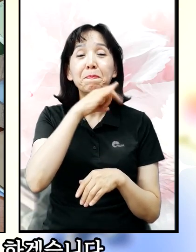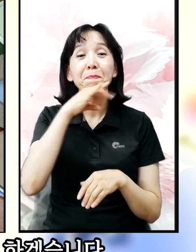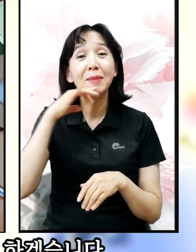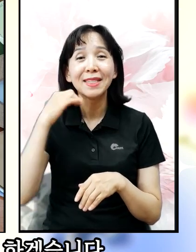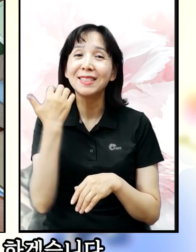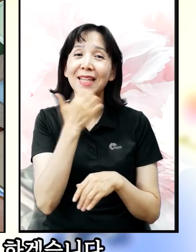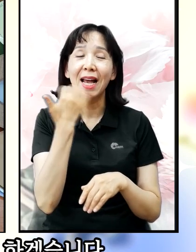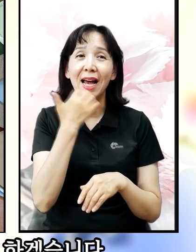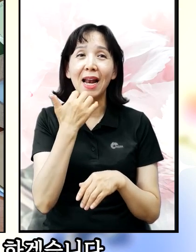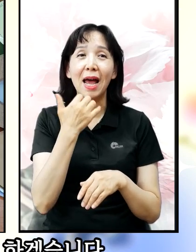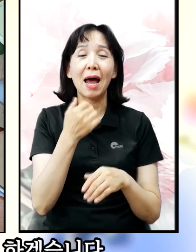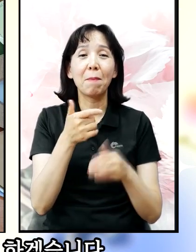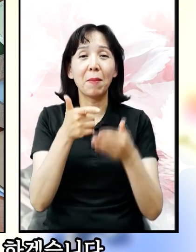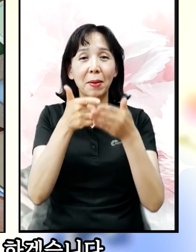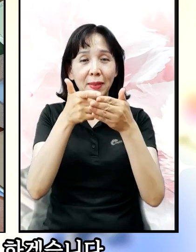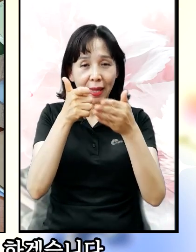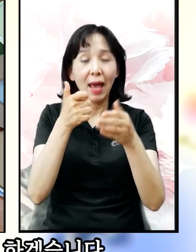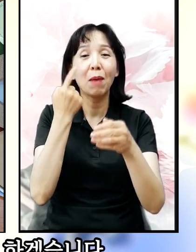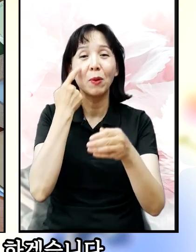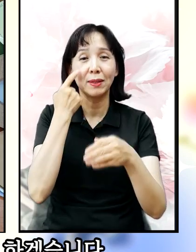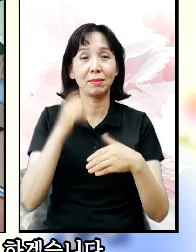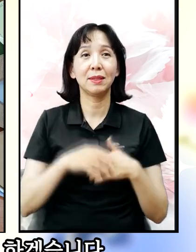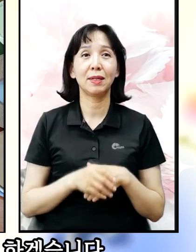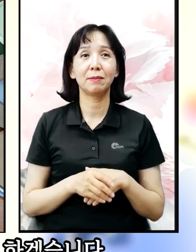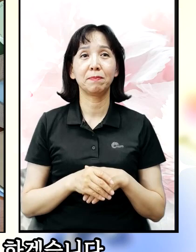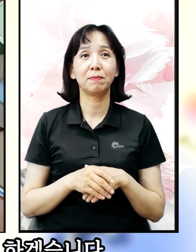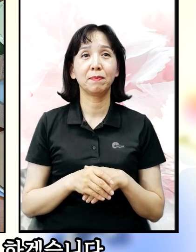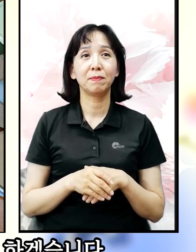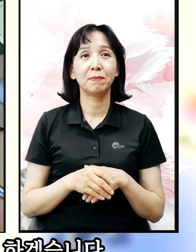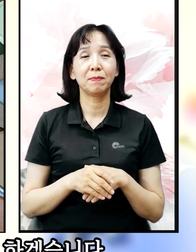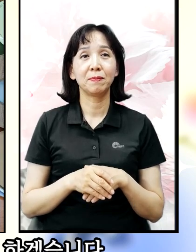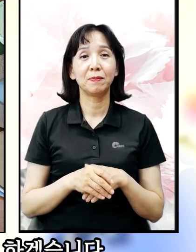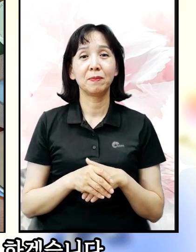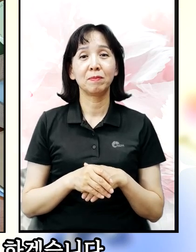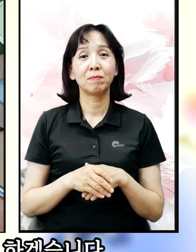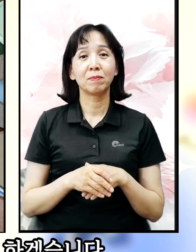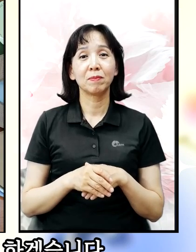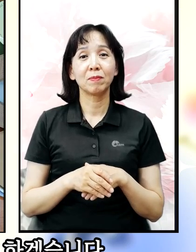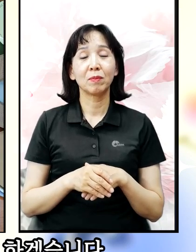핑크색을 한번 고정을 시켜 보도록 하겠습니다.